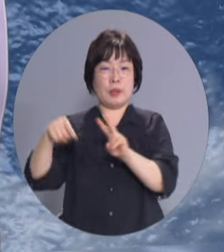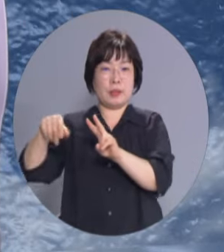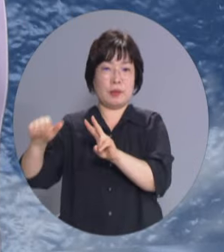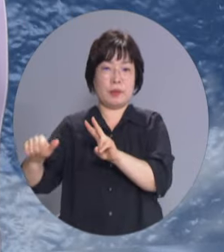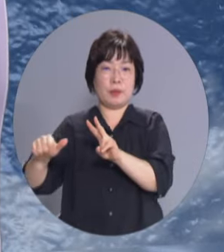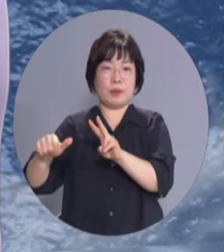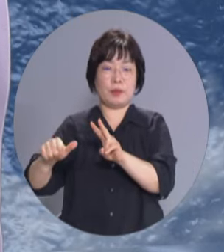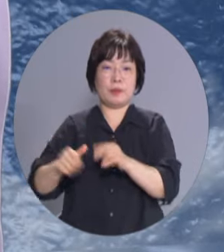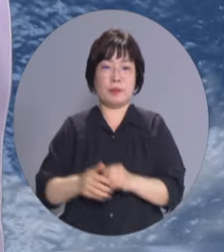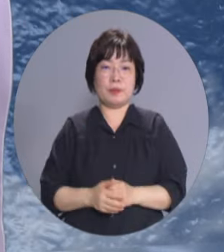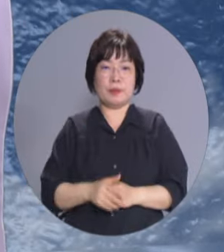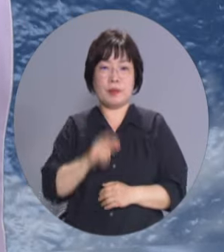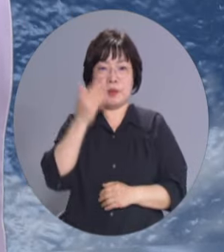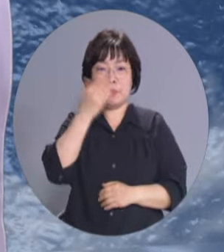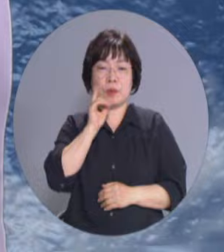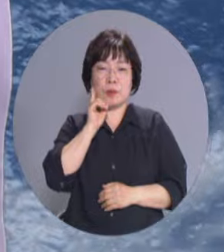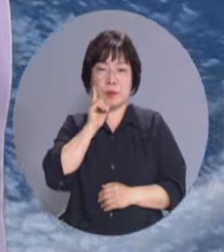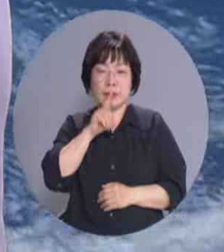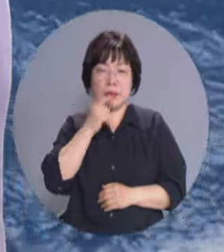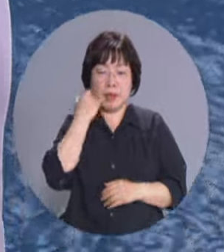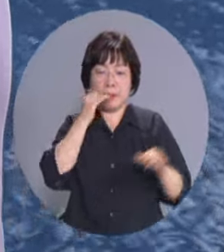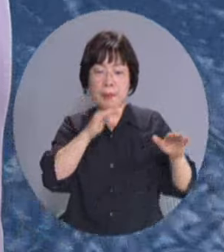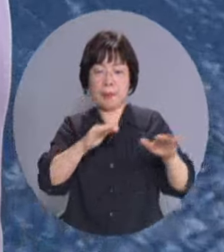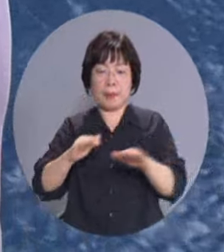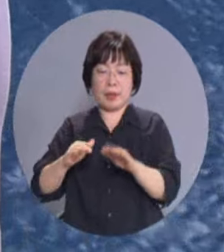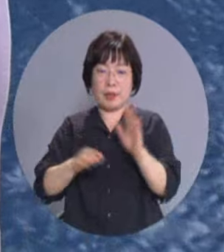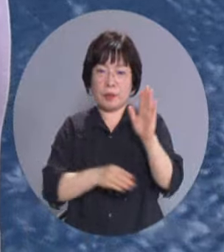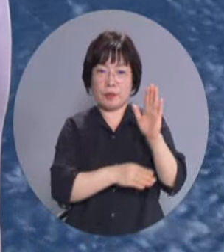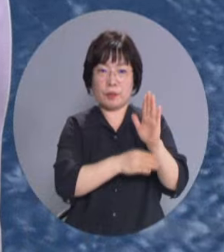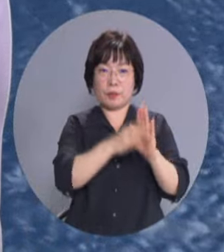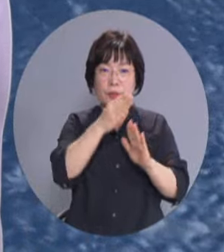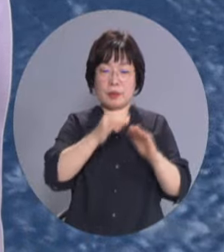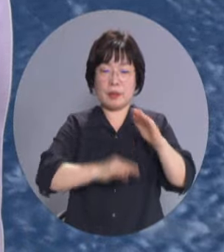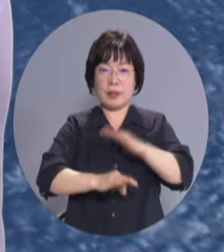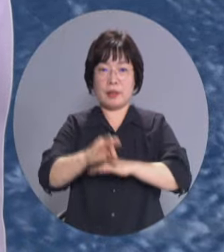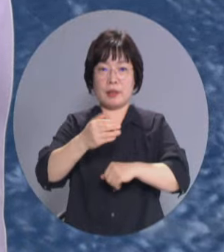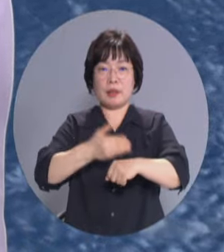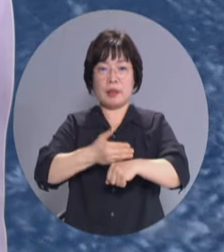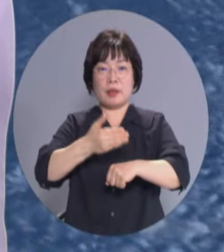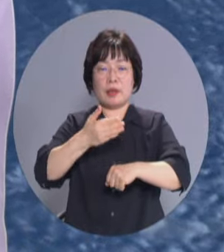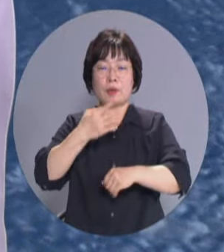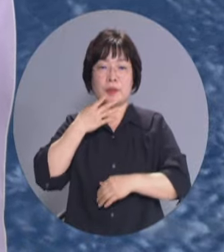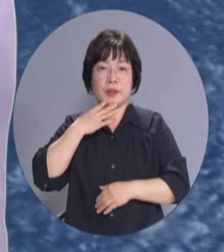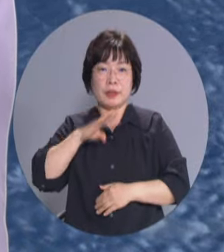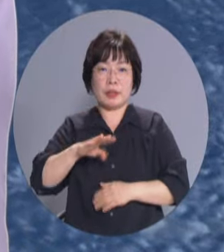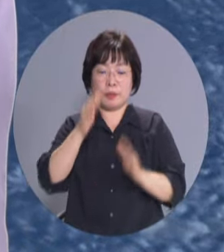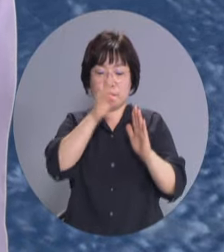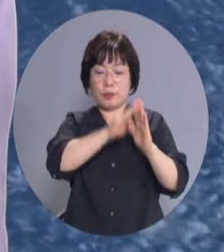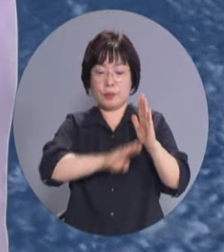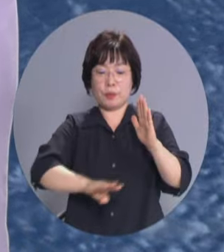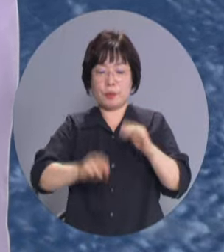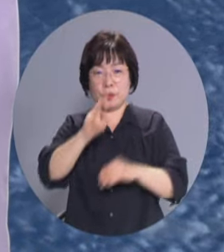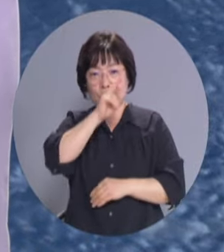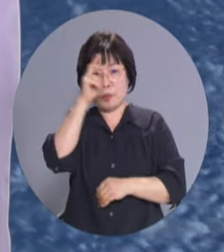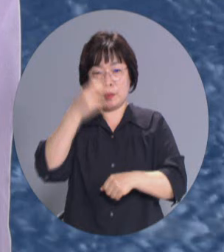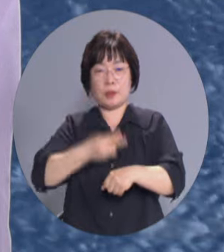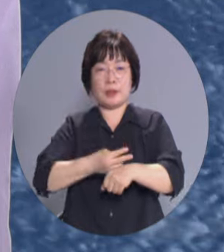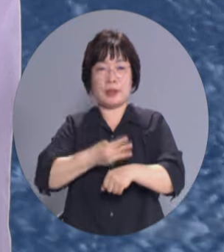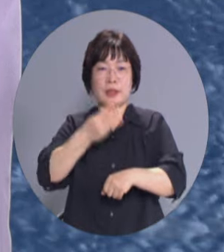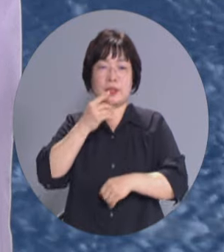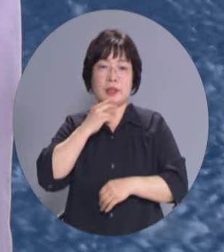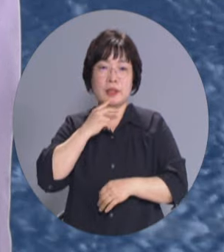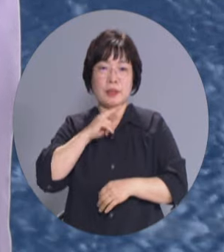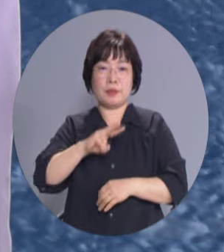2.5m 일겠습니다 여수에 대일 만조 시각은 5전 9시 4분 간조 시각은 오후 3시